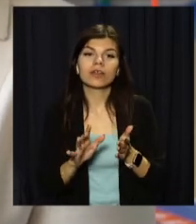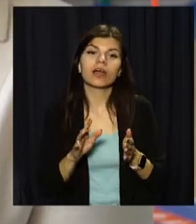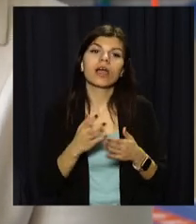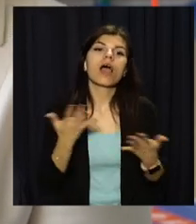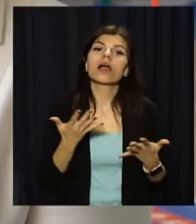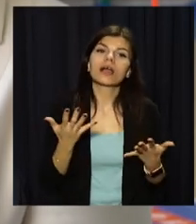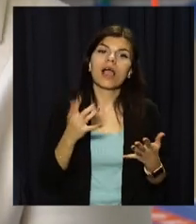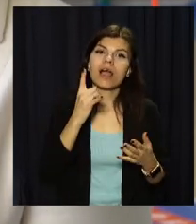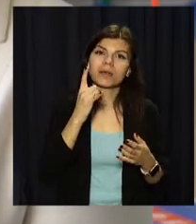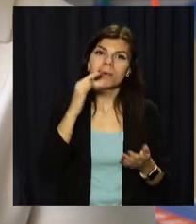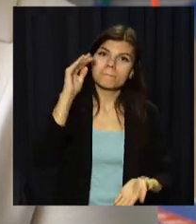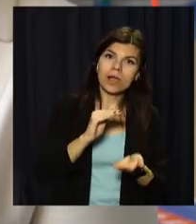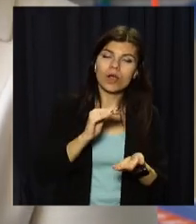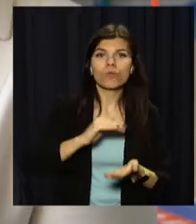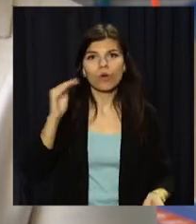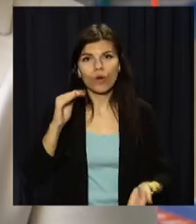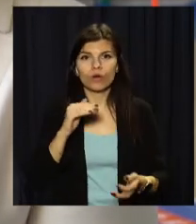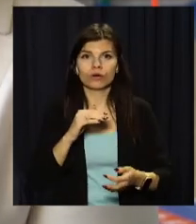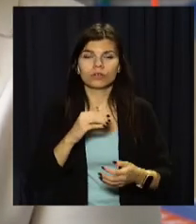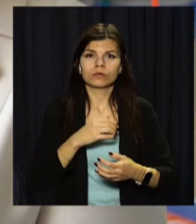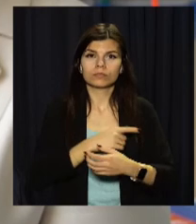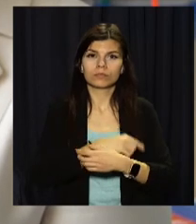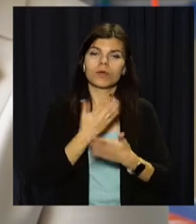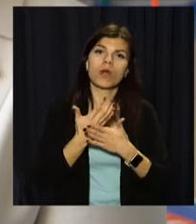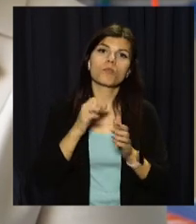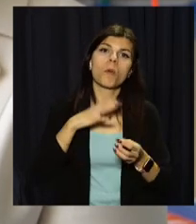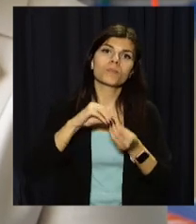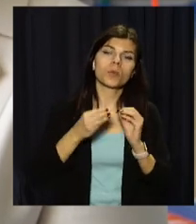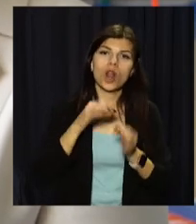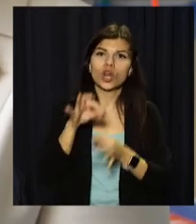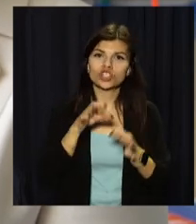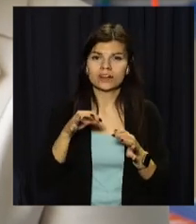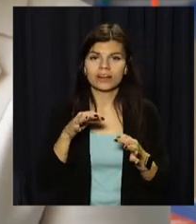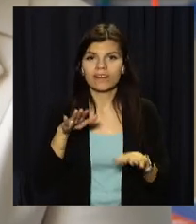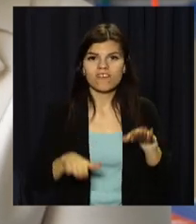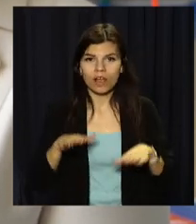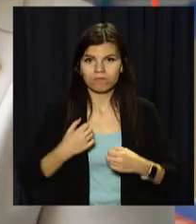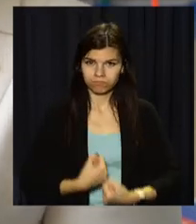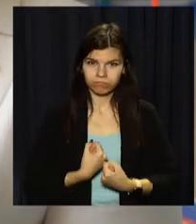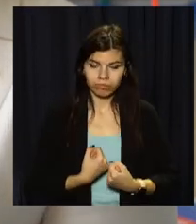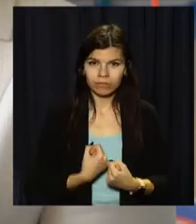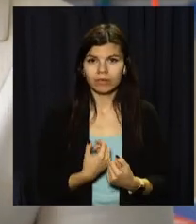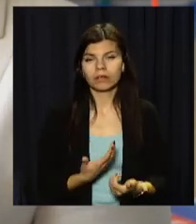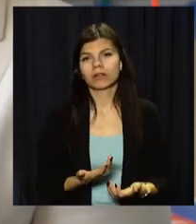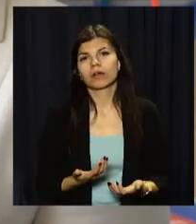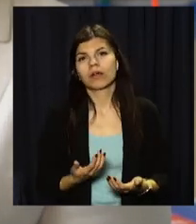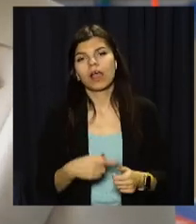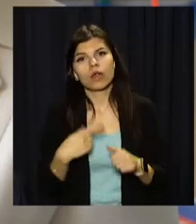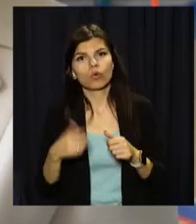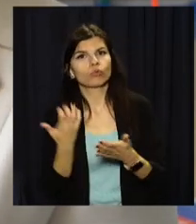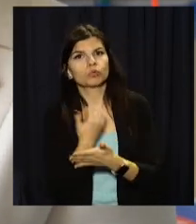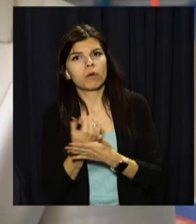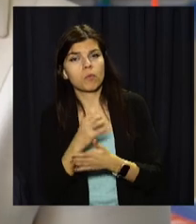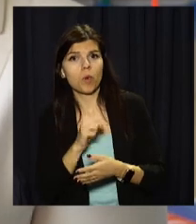какой комплекции ребенок, может быть, у него есть там проблемы с лишним весом или он в принципе, успешен в